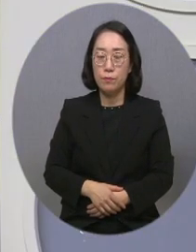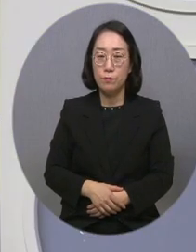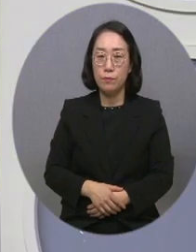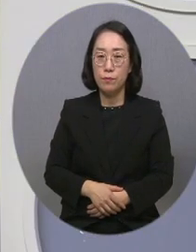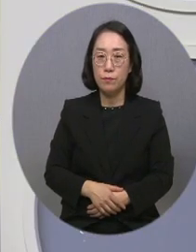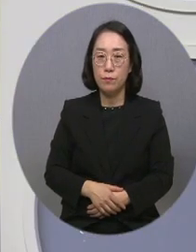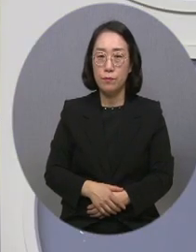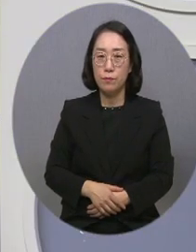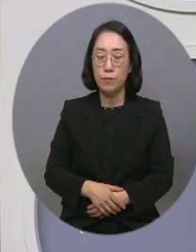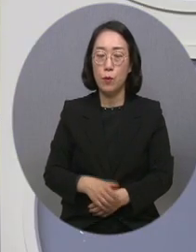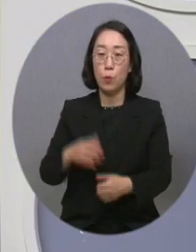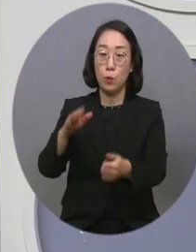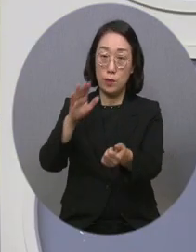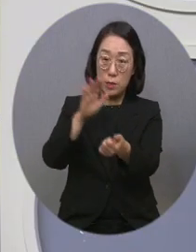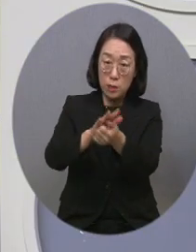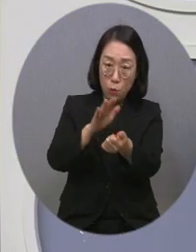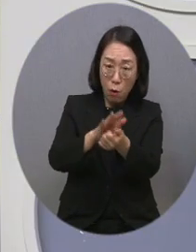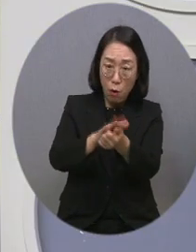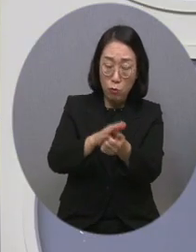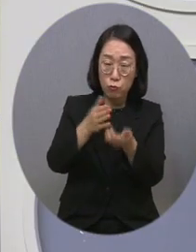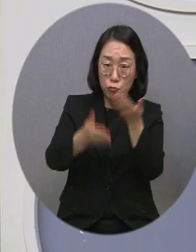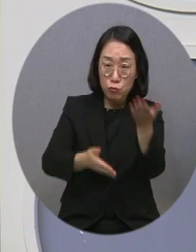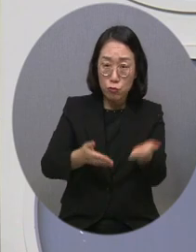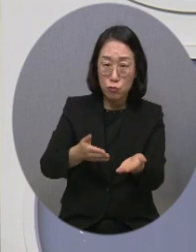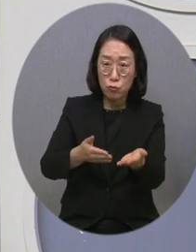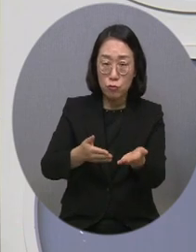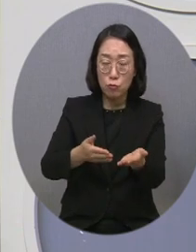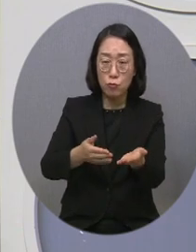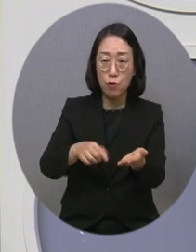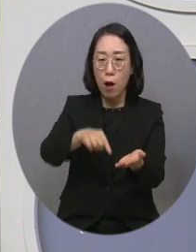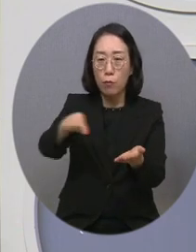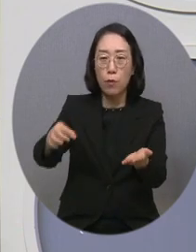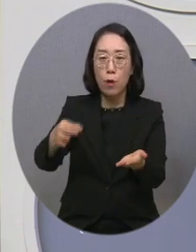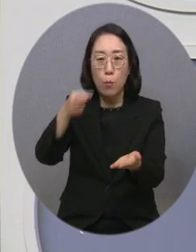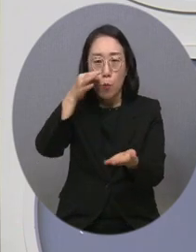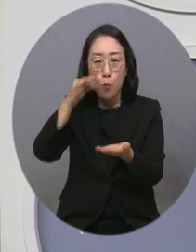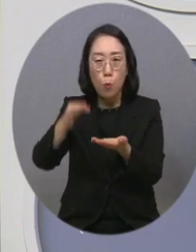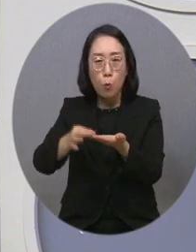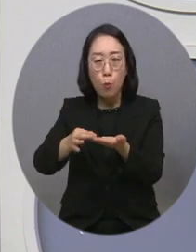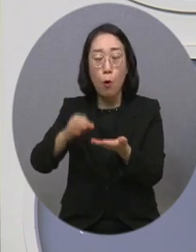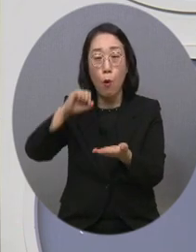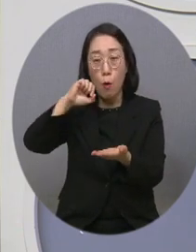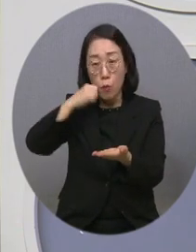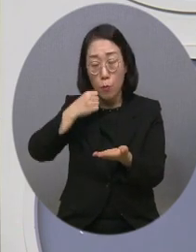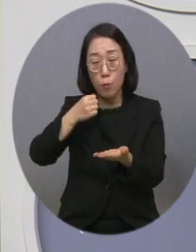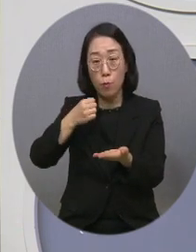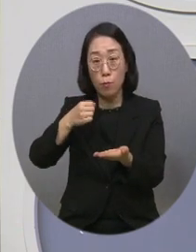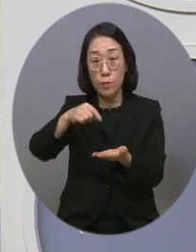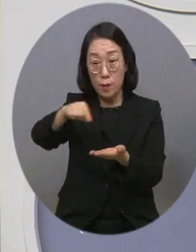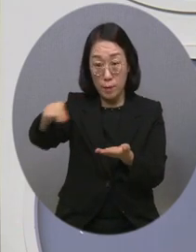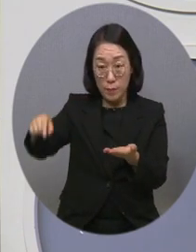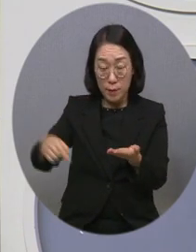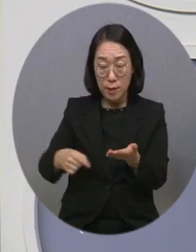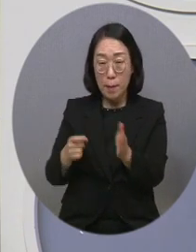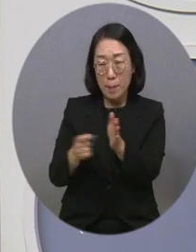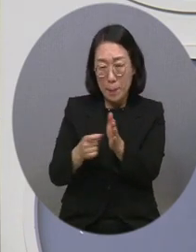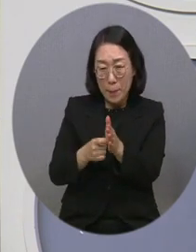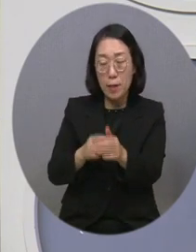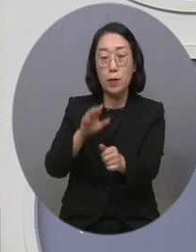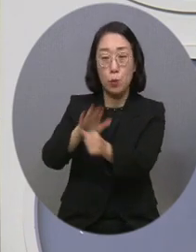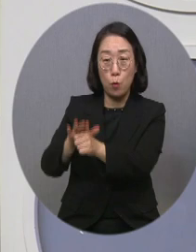그 지원하지 못했던 사각지대에 있었던 부분들도 사회복지 공동 모금회가 신속하게